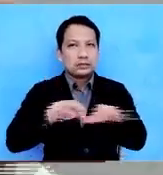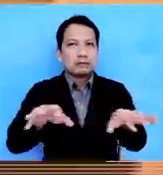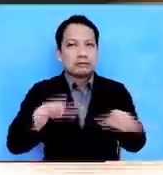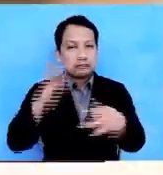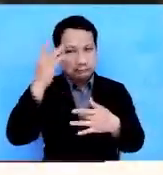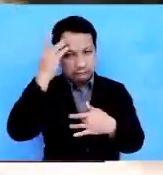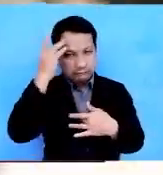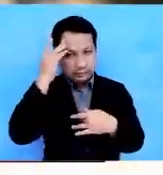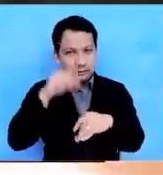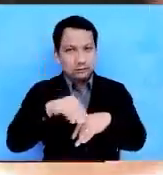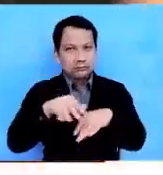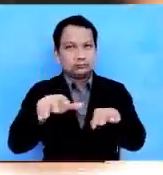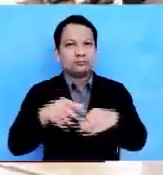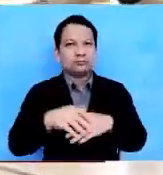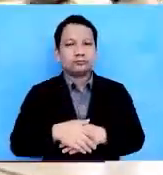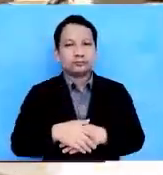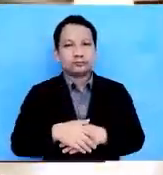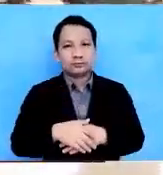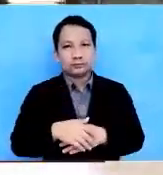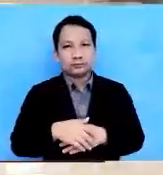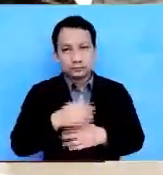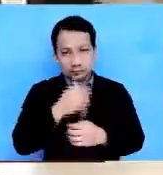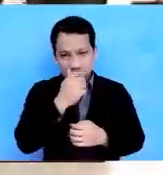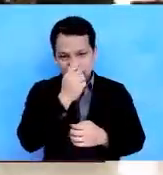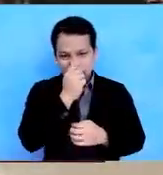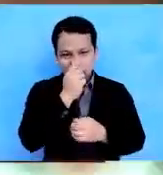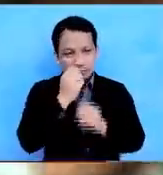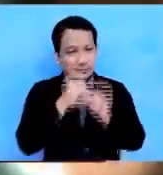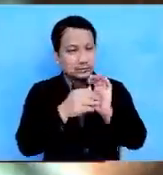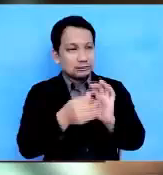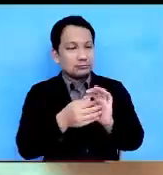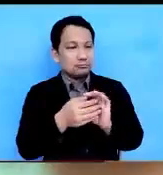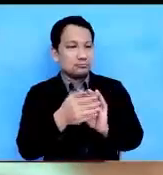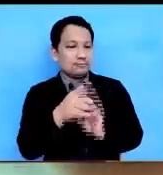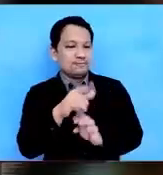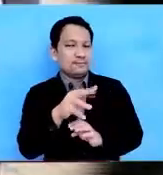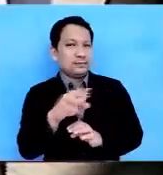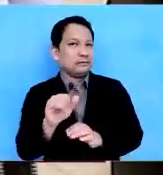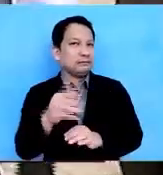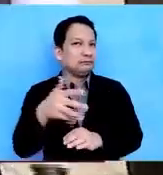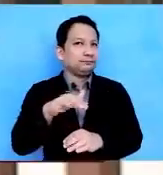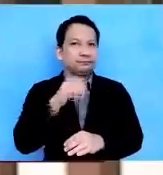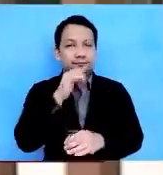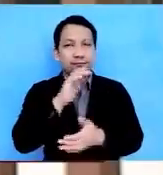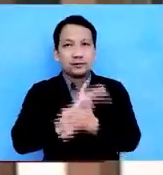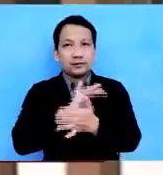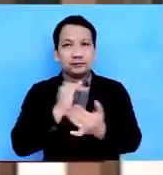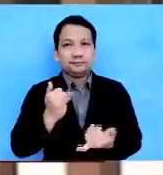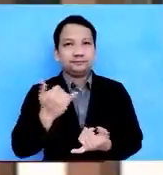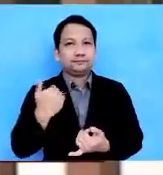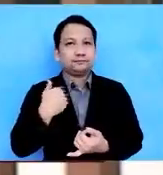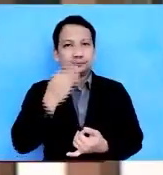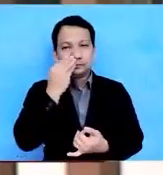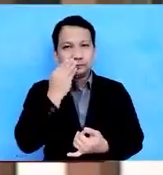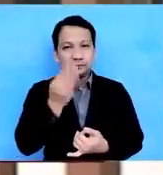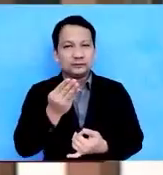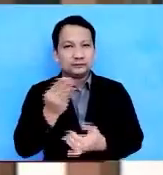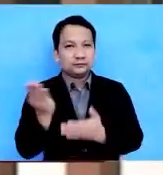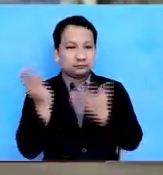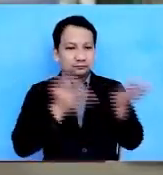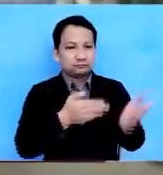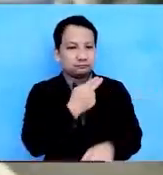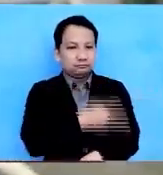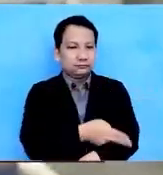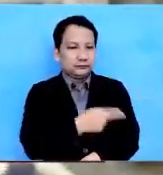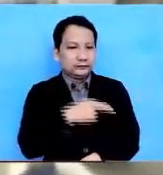sakit. Asymptomatic at mild lang din daw ang karamihan sa mga nagkaka-COVID ngayon. Kaunti lang din ang mga na-ospital at